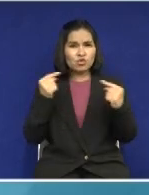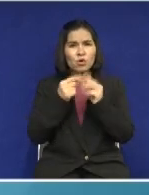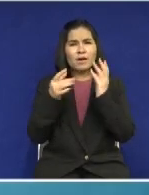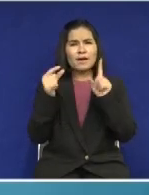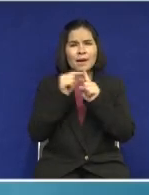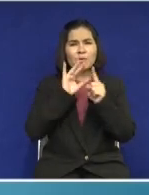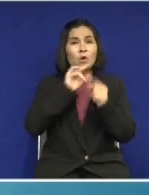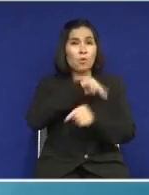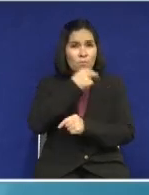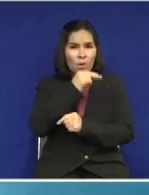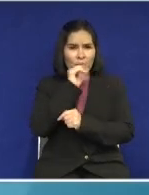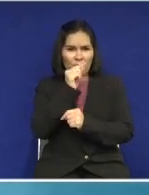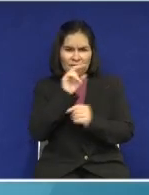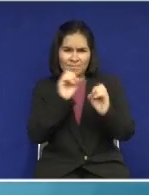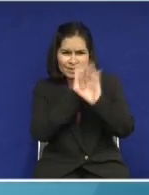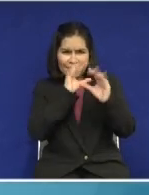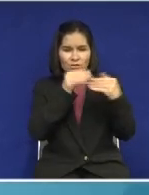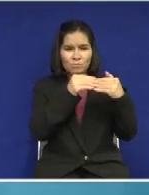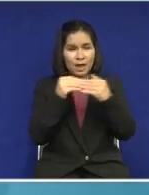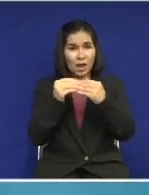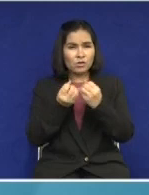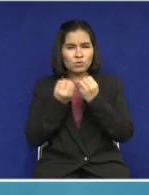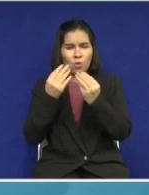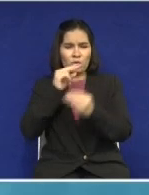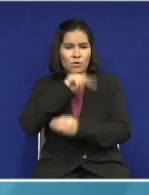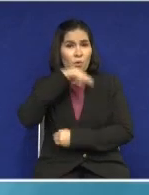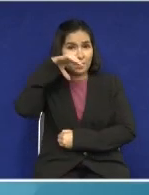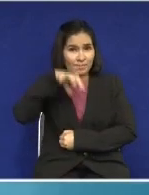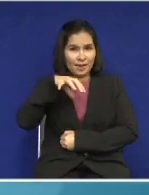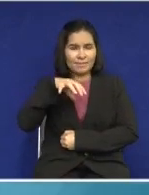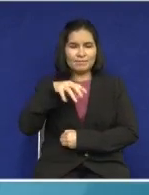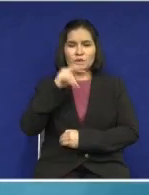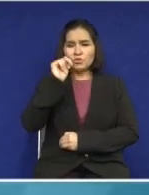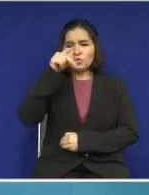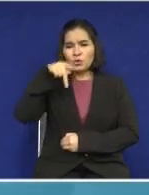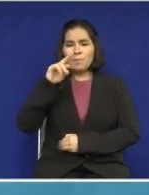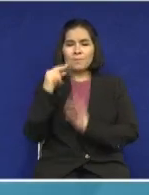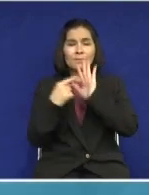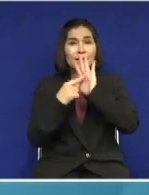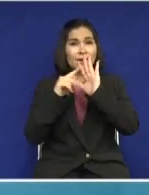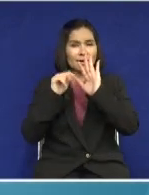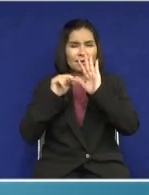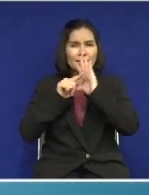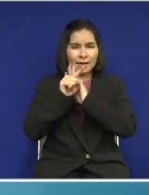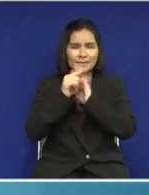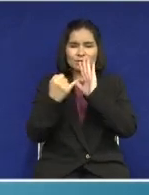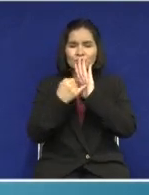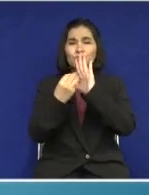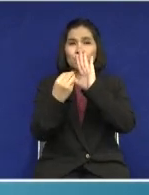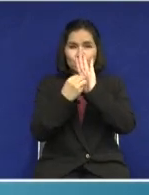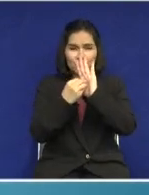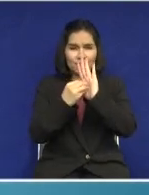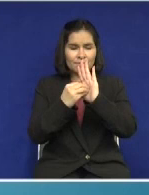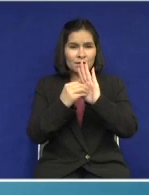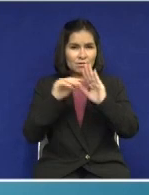ยรายนี้ก็ได้มีการส่งเข้ารับการรักษาตัวในโรงพยาบาลนพรัตน์นะคะในจังหวัดกรุงเทพมหานครและในวัน